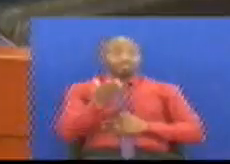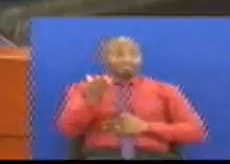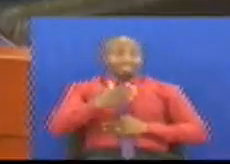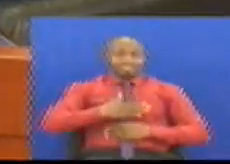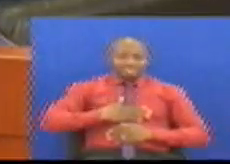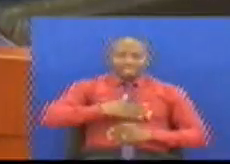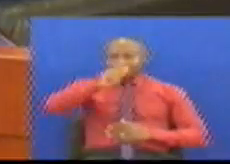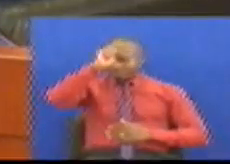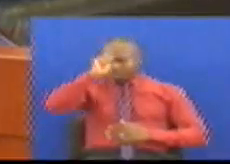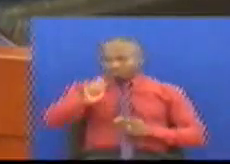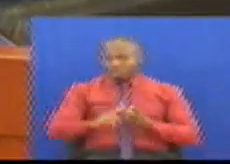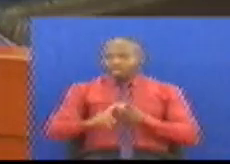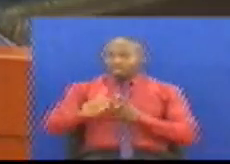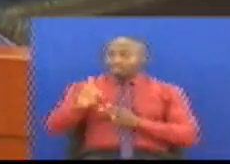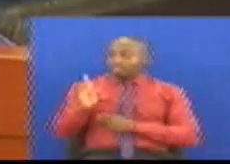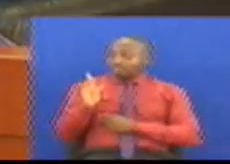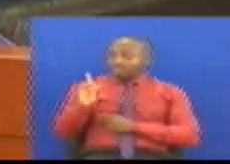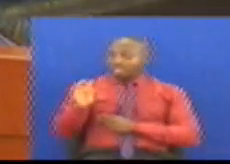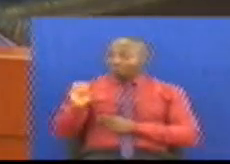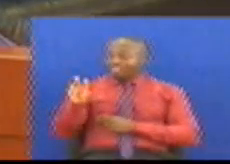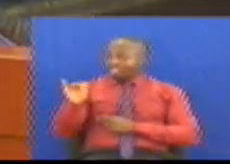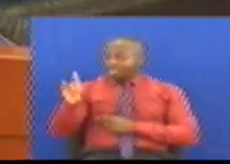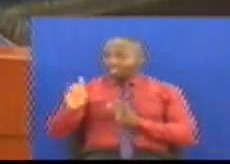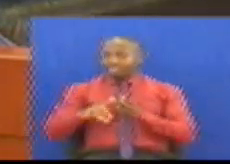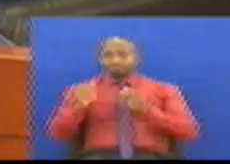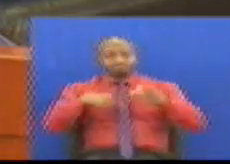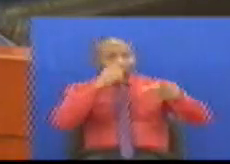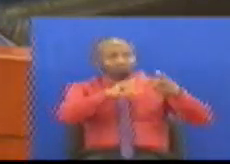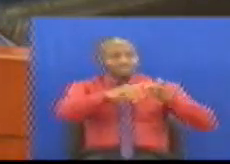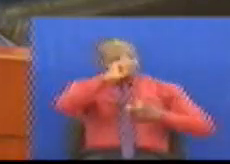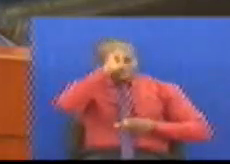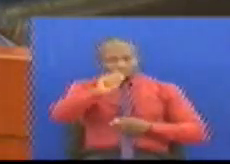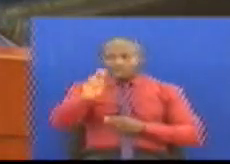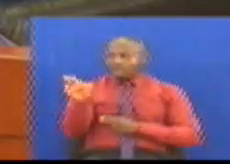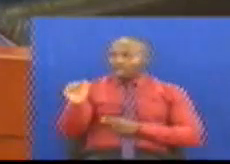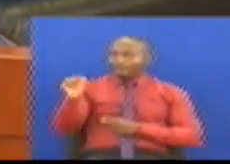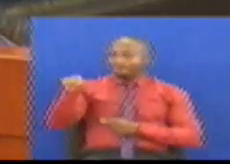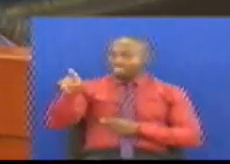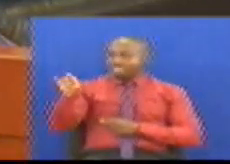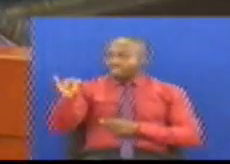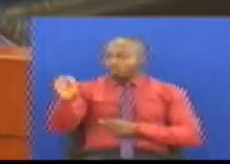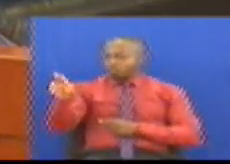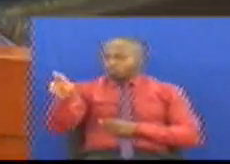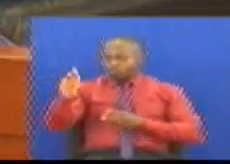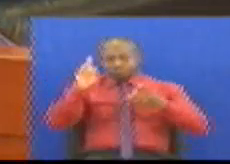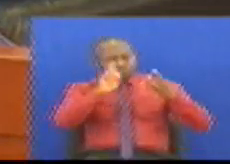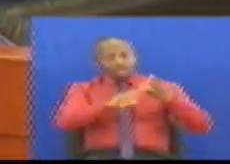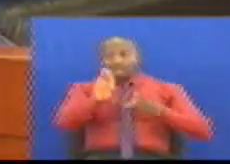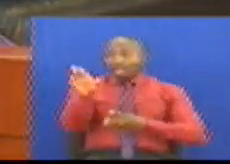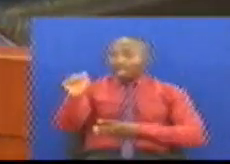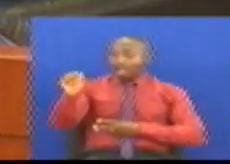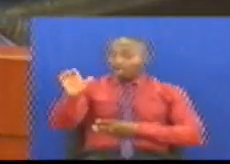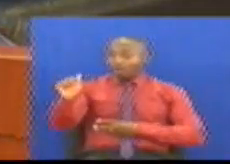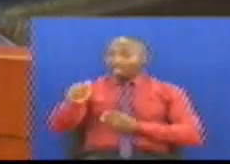Mheshimiwa Kosato David Chumi, atafuatiwa na Mheshimiwa Hamidu Hassan Bobali. Mheshimiwa Hawa Mchafu Chakoma